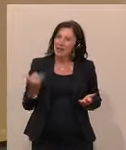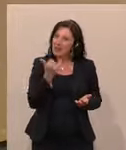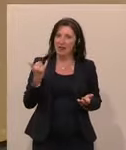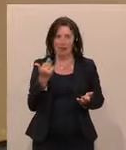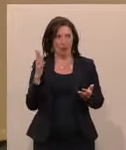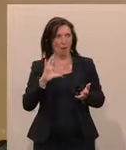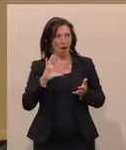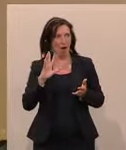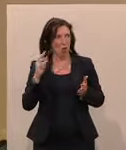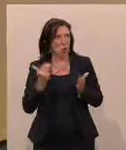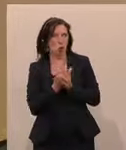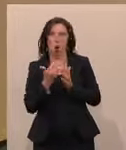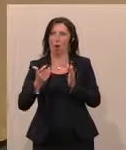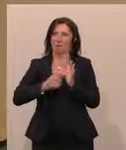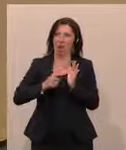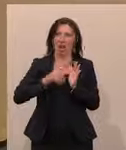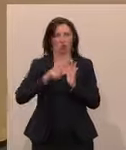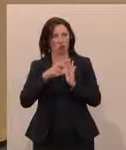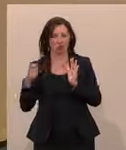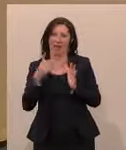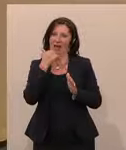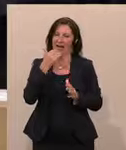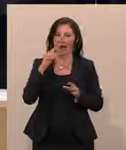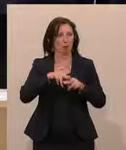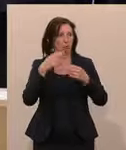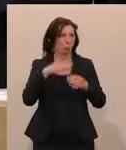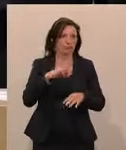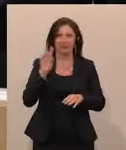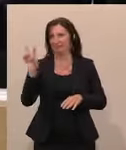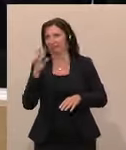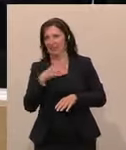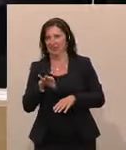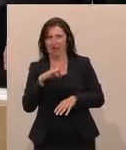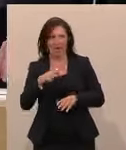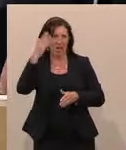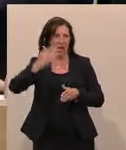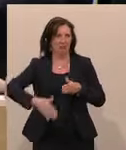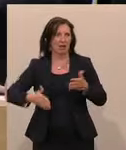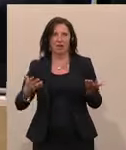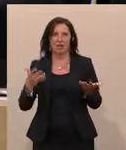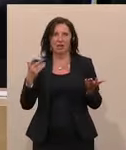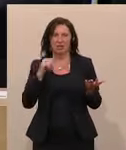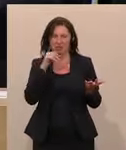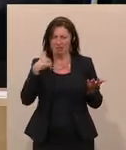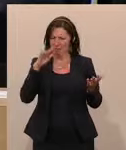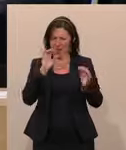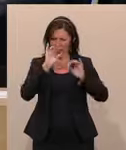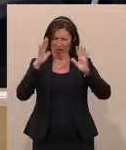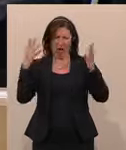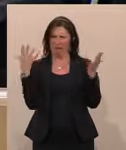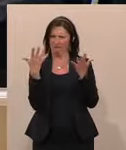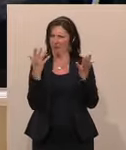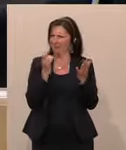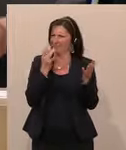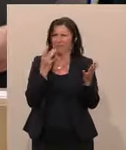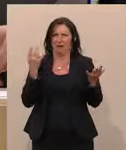neuen Konsequenz rufe, egal ob der Bundeskanzler oder der Vizekanzler oder wer auch immer, merke ich am Schluss irgendwann einmal nicht mehr, was denn konkret